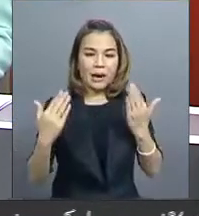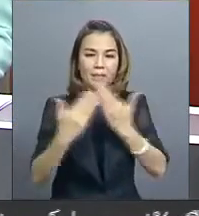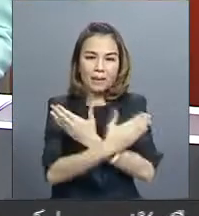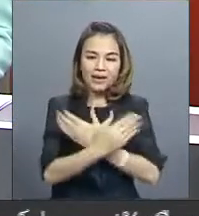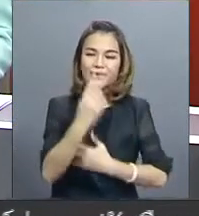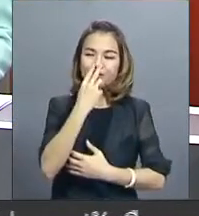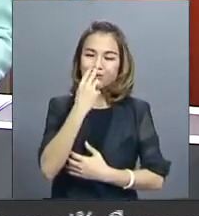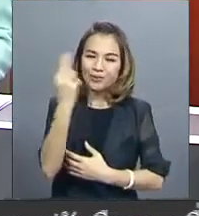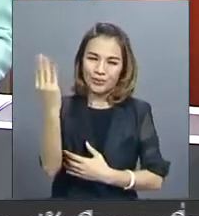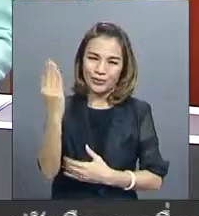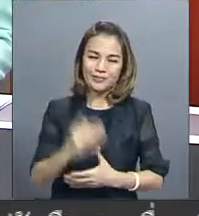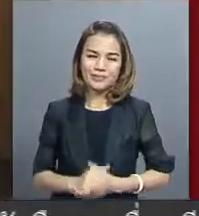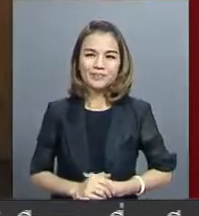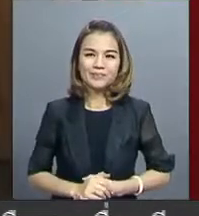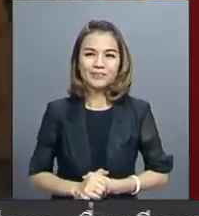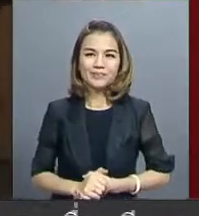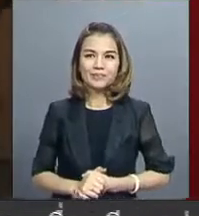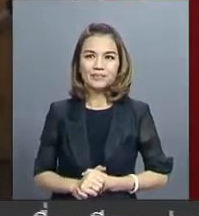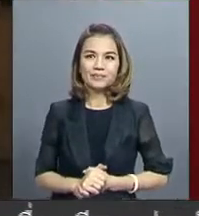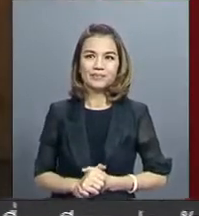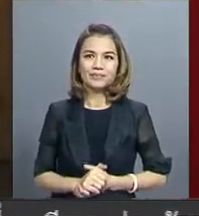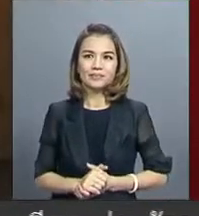านของคุณยานีไหว้ครูค่ะ